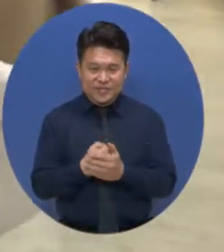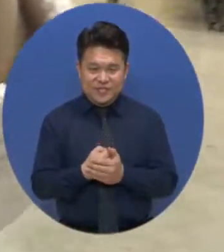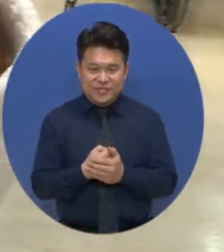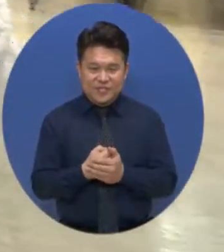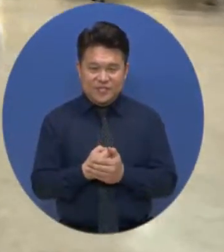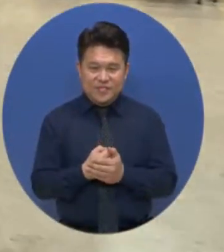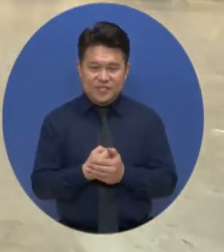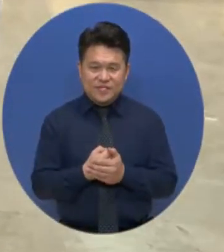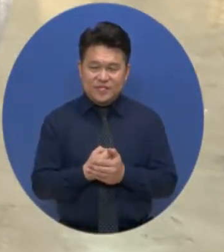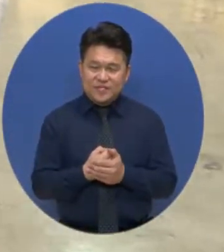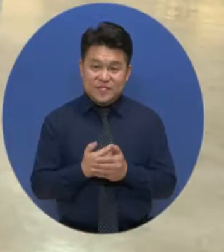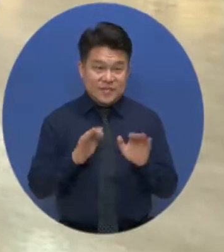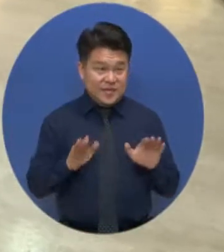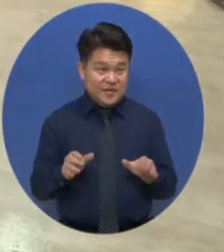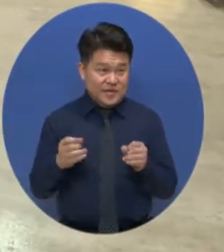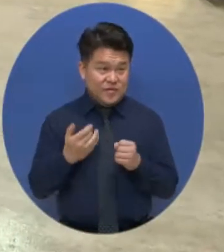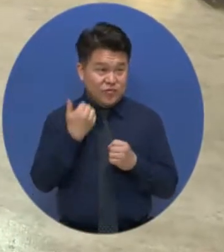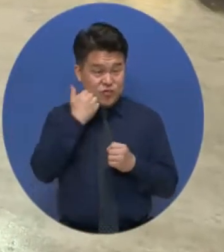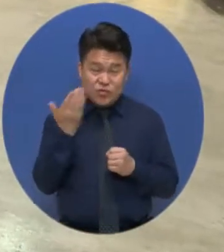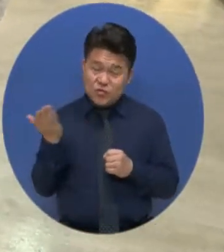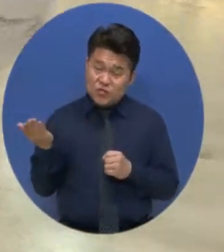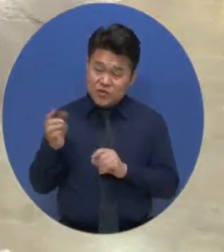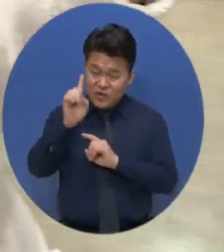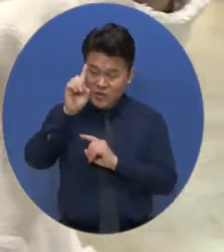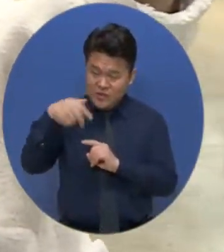그리고 이제 방금 우리